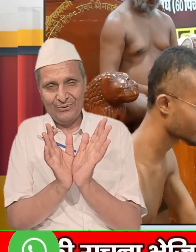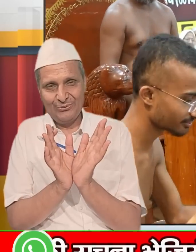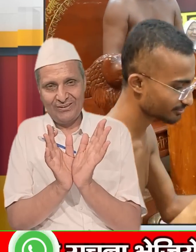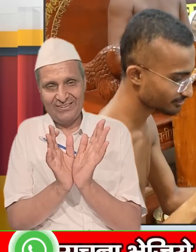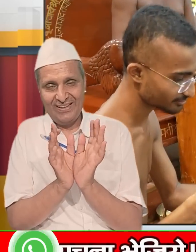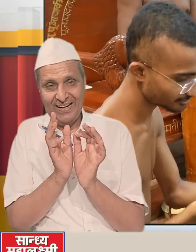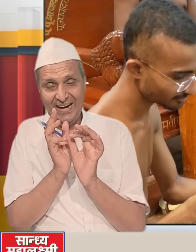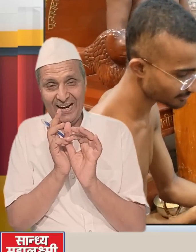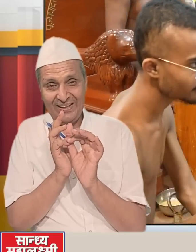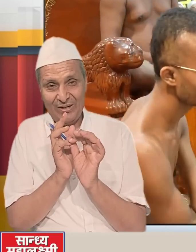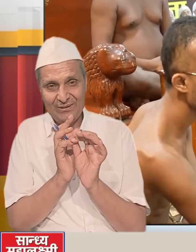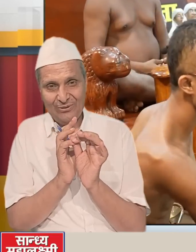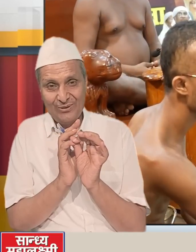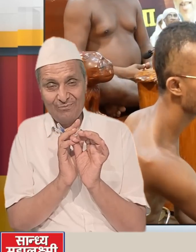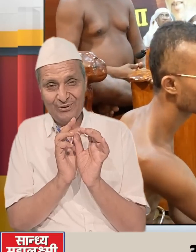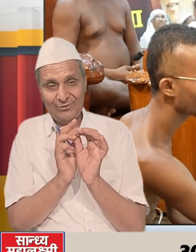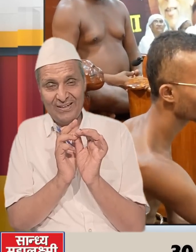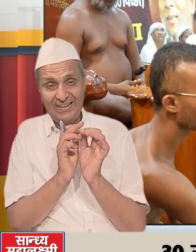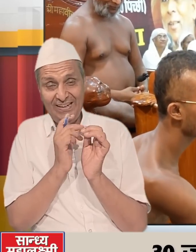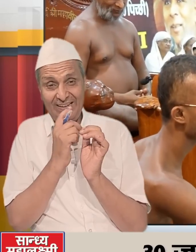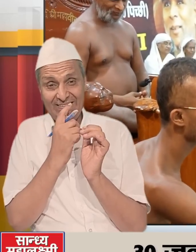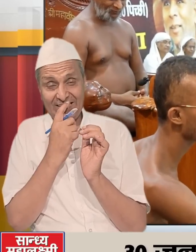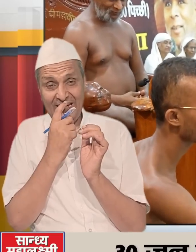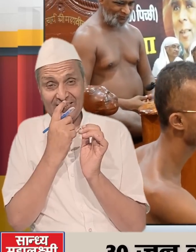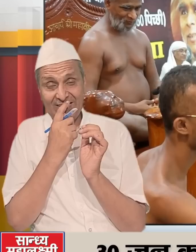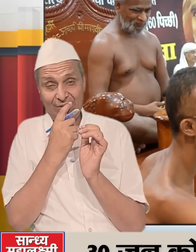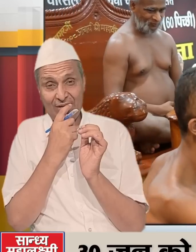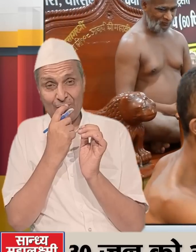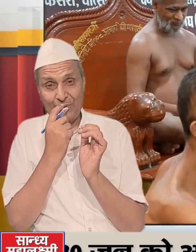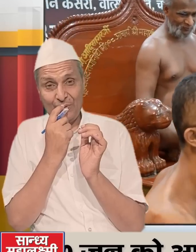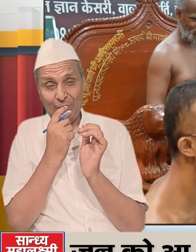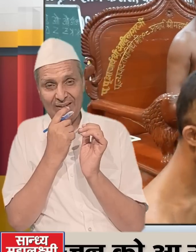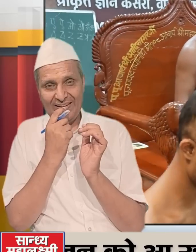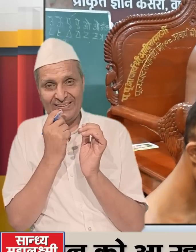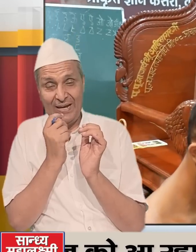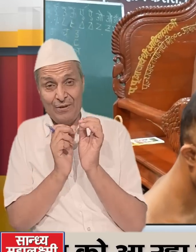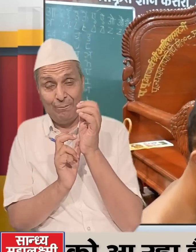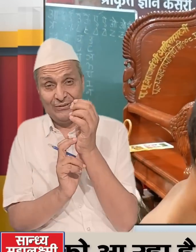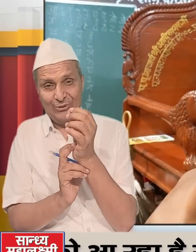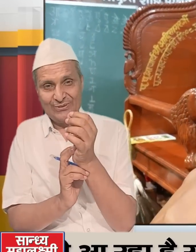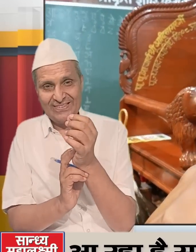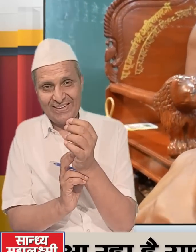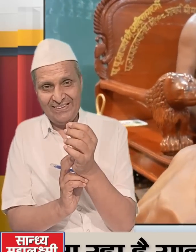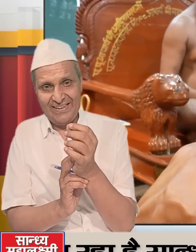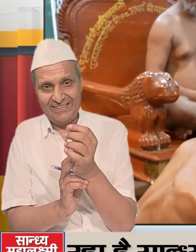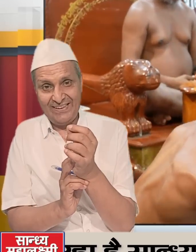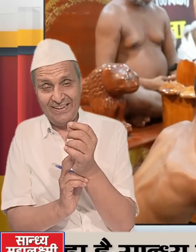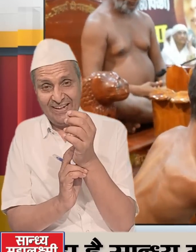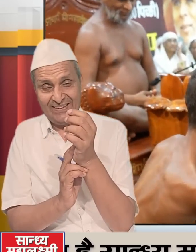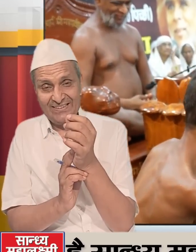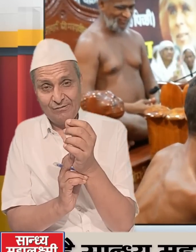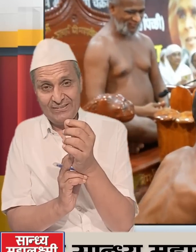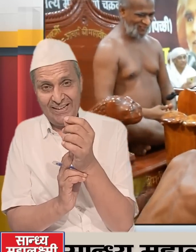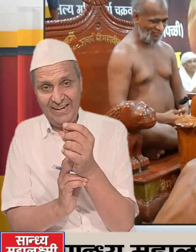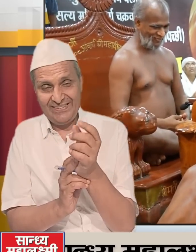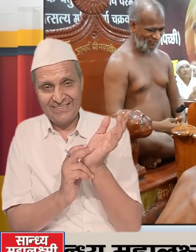बहुत खूबसूरत दृश्य। आरिका माताओं द्वारा, मुनिषियों द्वारा इस तरीके से जीवा के ऊपर ओम लिखे गए थे, बच्चों को संस्कारित किए गए थे।